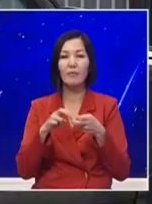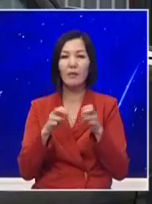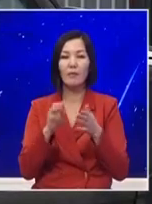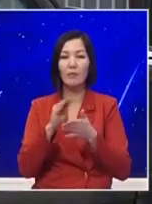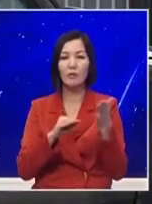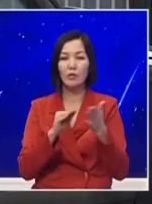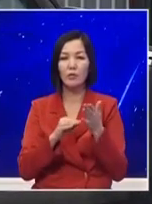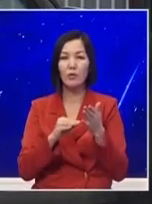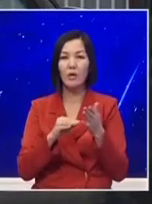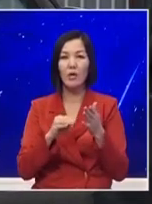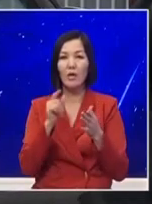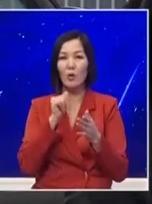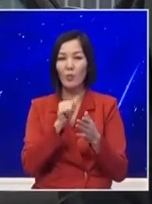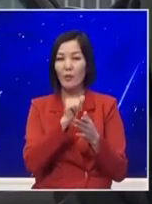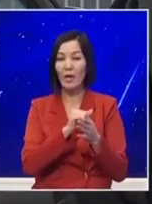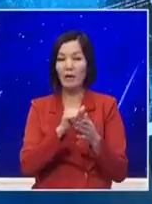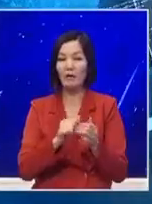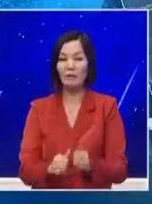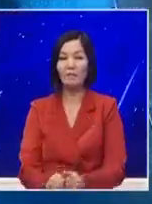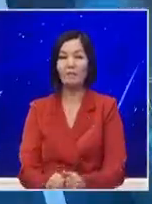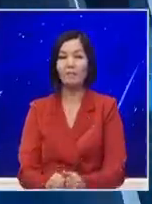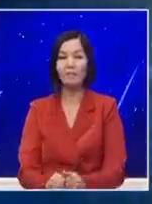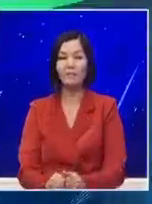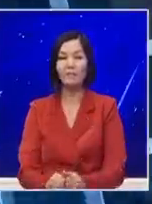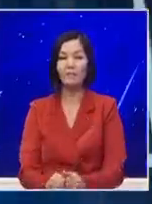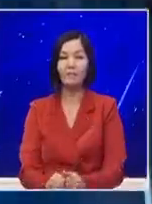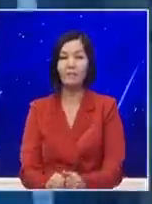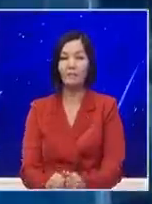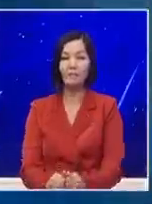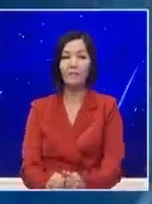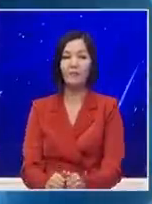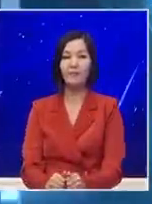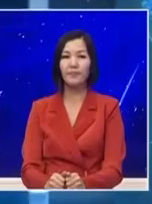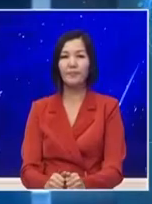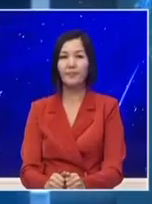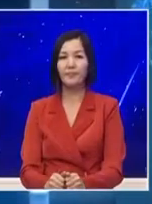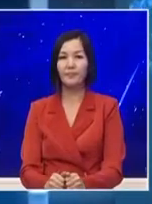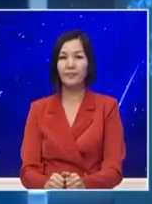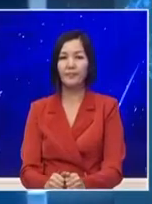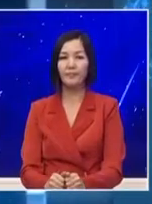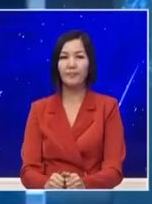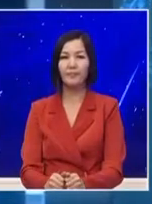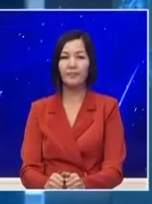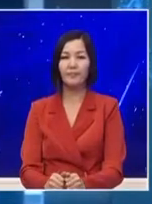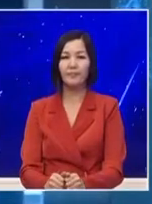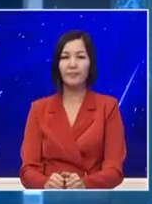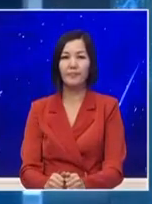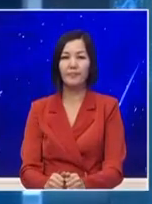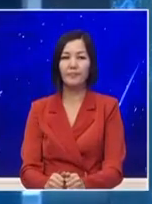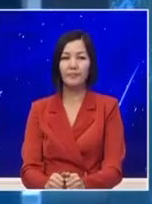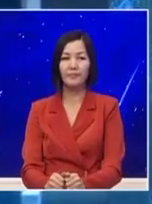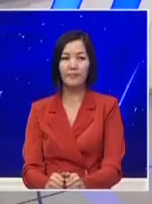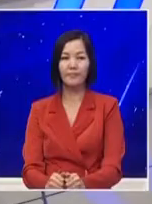ойында барын әзірге айтпады. Құпия дейді. Меруерт Қыдырбайқызы, Руслан Нұрмұхамбетов, Жасұлан Шыңгенже, Жетісу